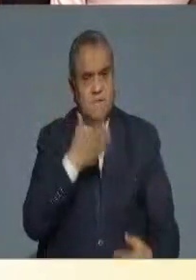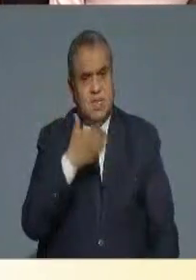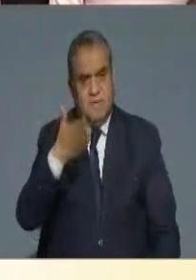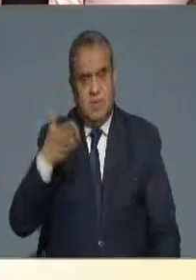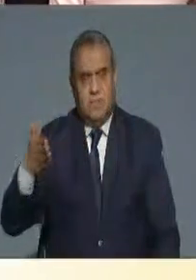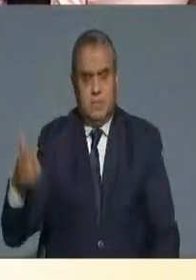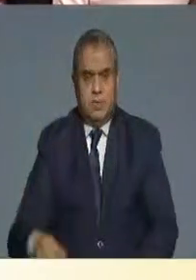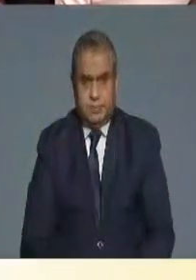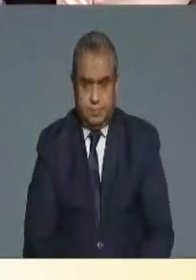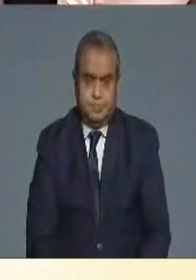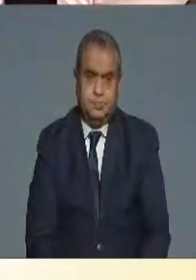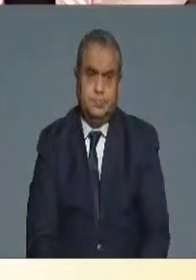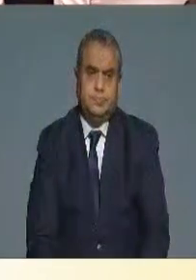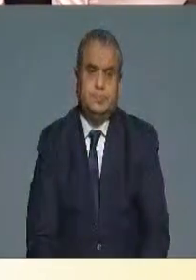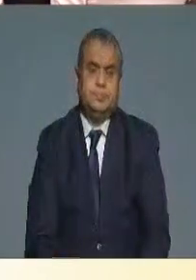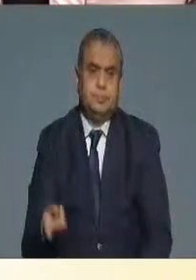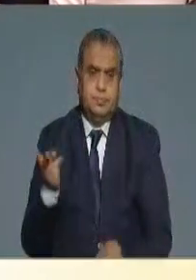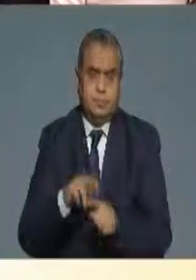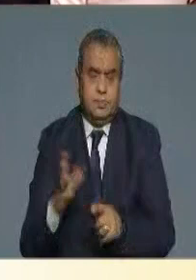والرياضة وغيرها.